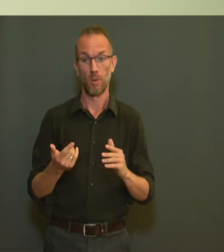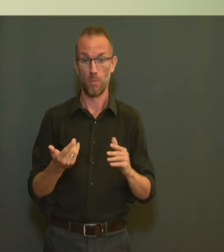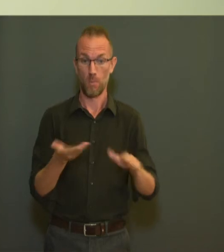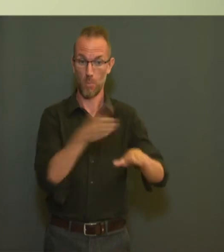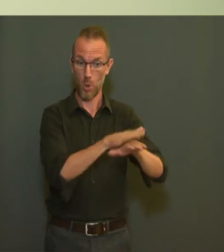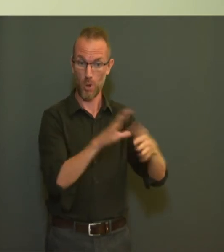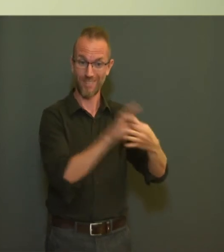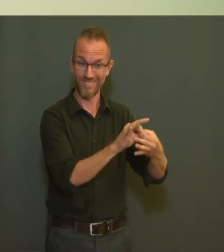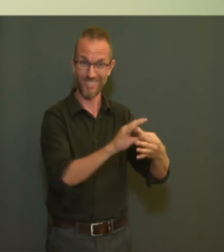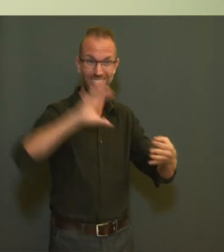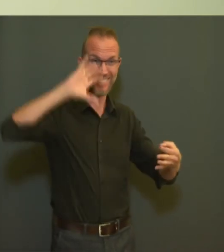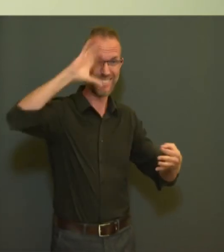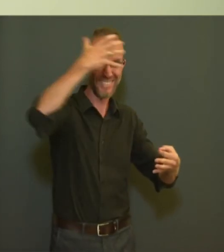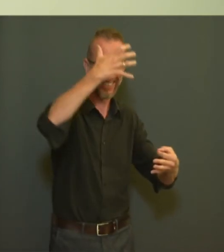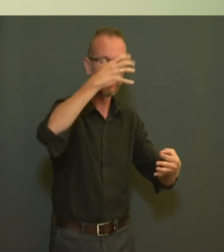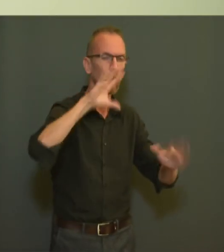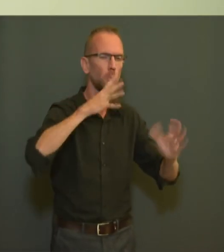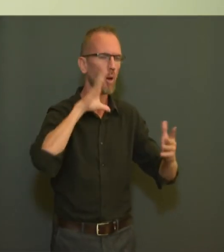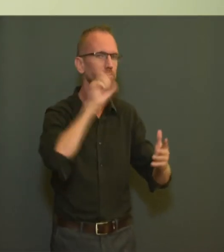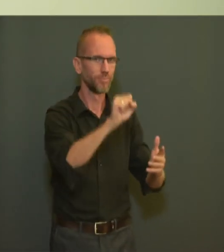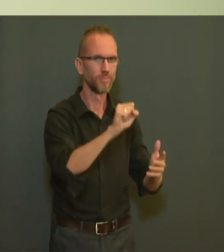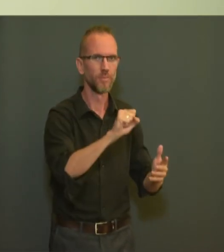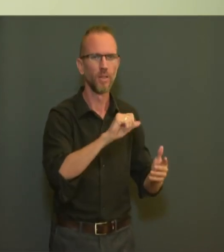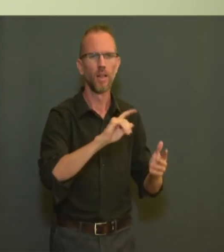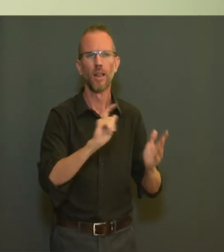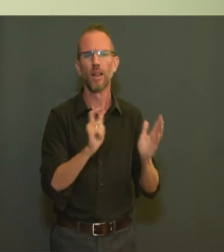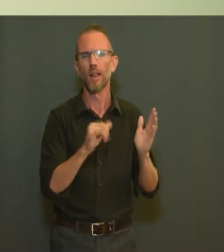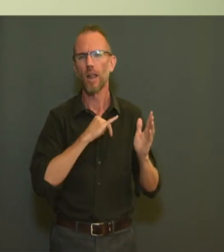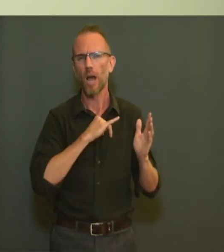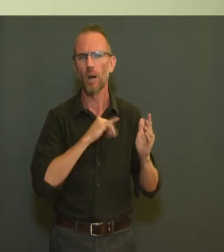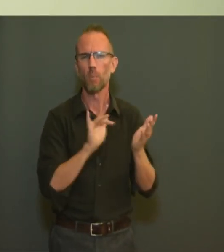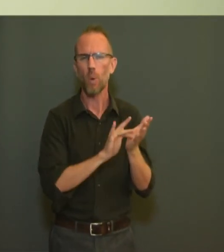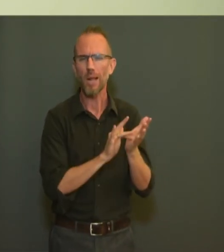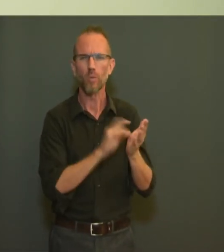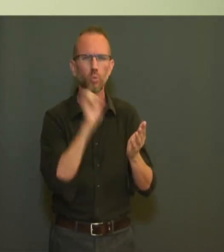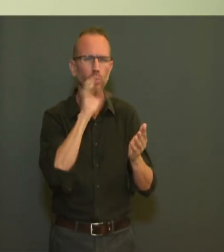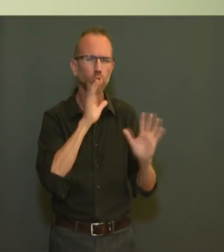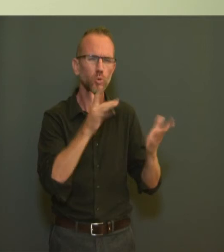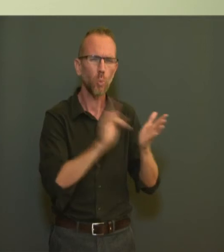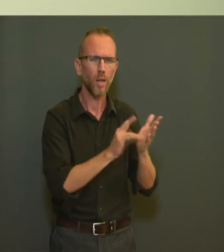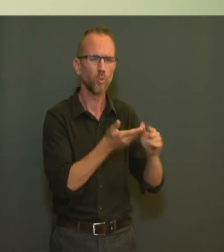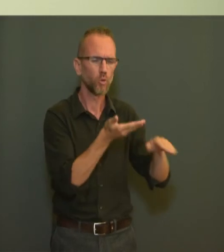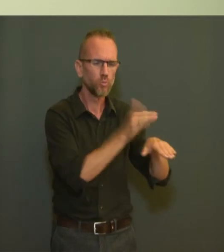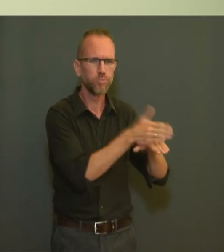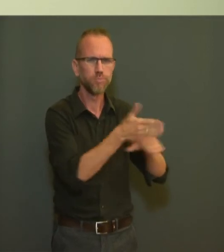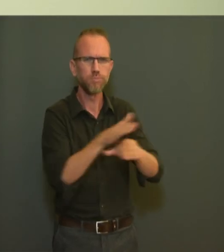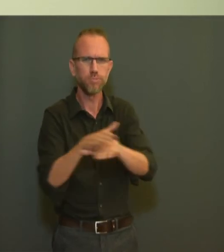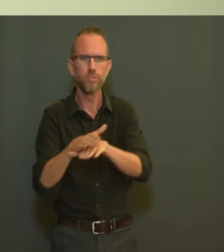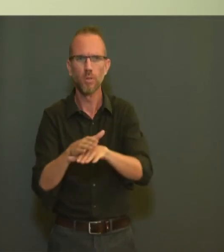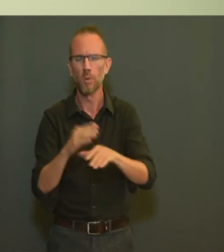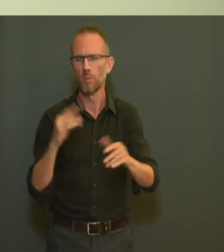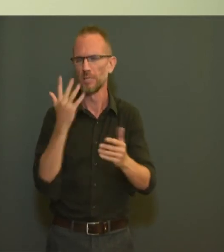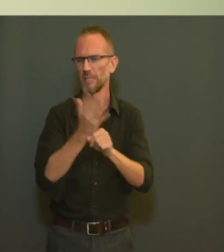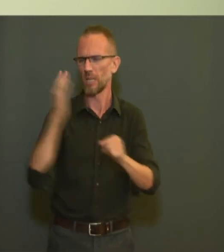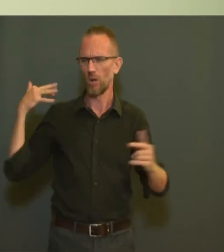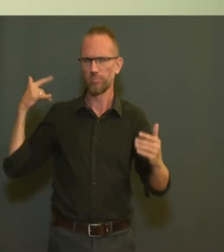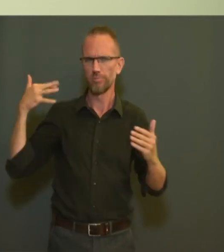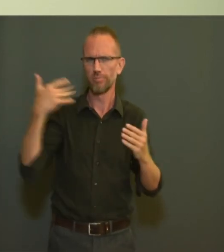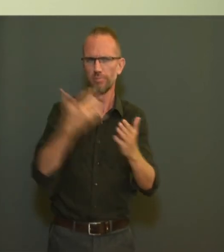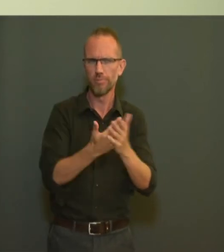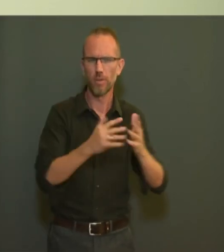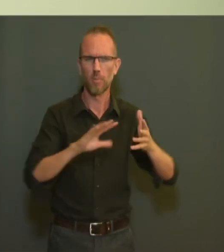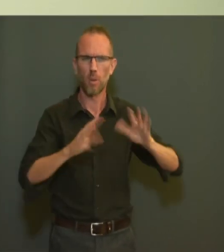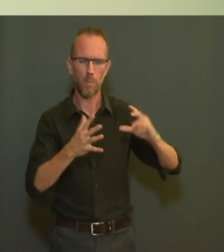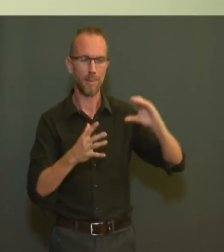surmortalité. On connaît la mortalité moyenne par jour tout au long de l'année sur les 5 dernières années et on peut voir